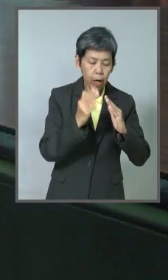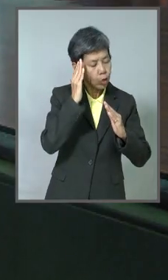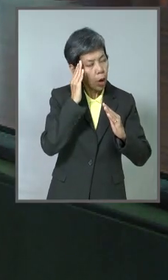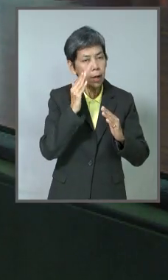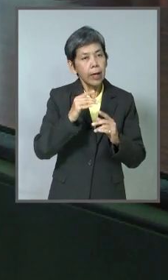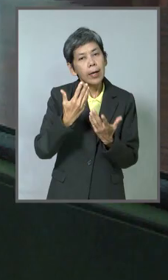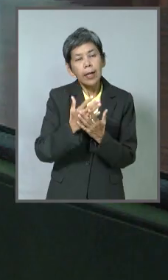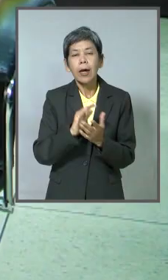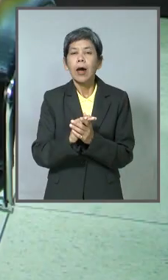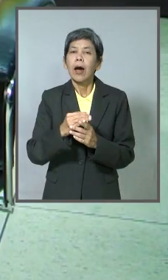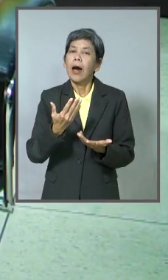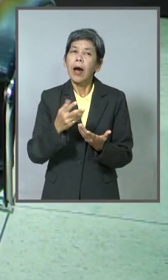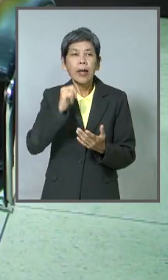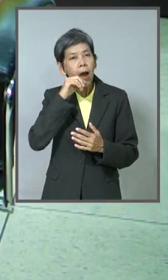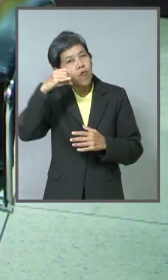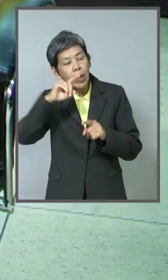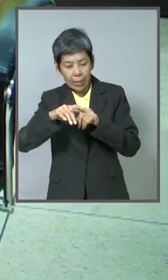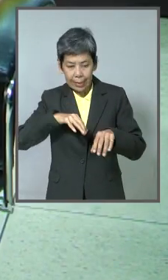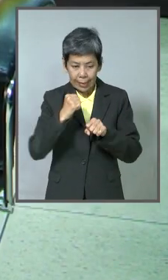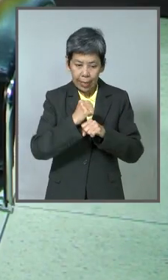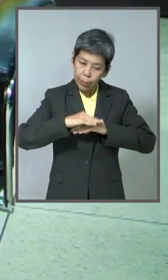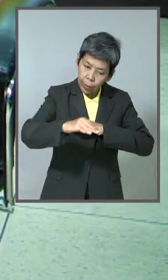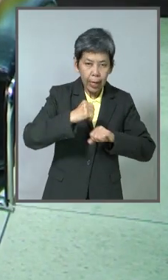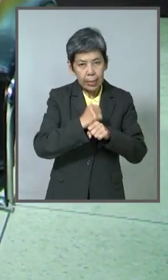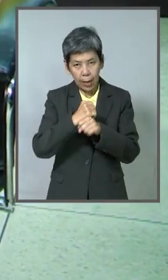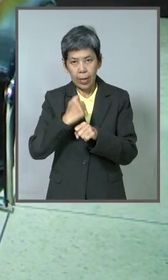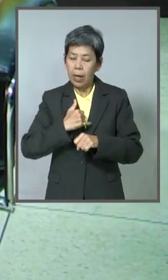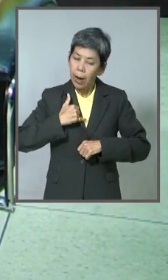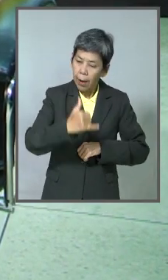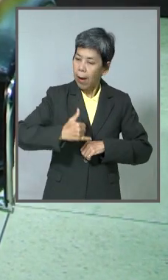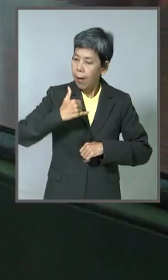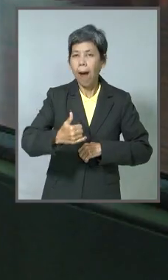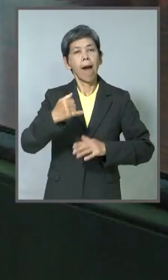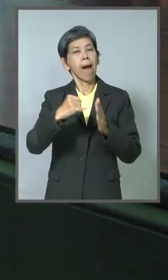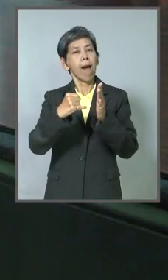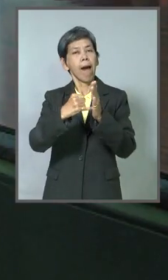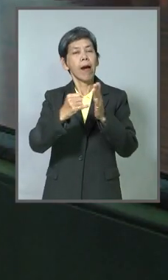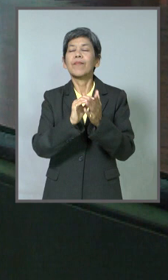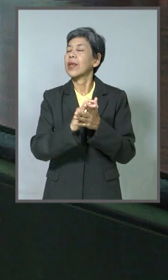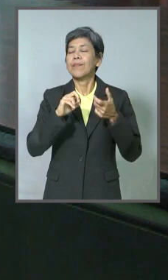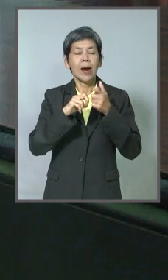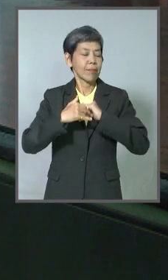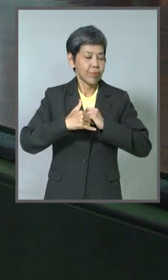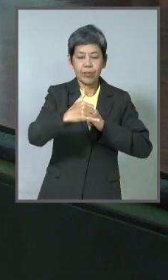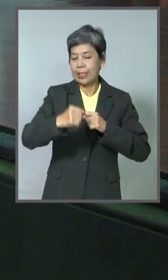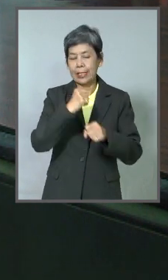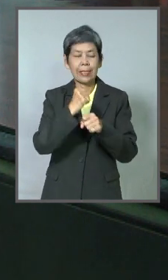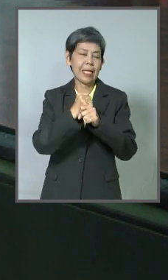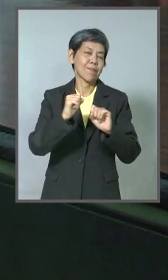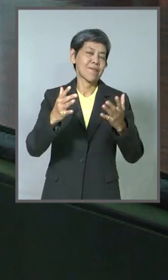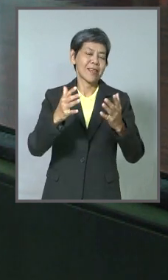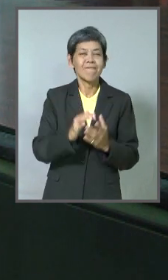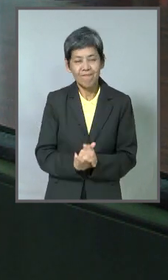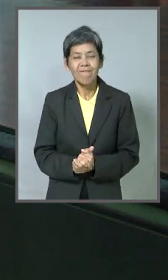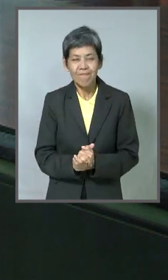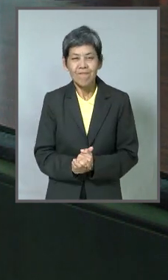างๆให้นะครับผมแล้วก็เรื่องสาธารณูปโภคต่างๆเราก็ปรับปรุงเพื่อรองรับเขาเพื่อให้เขาใช้ได้อย่างสะดวกไม่เป็นอุปสรรคใน